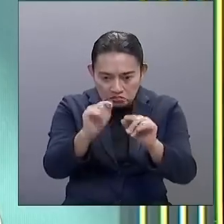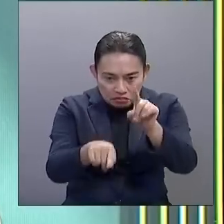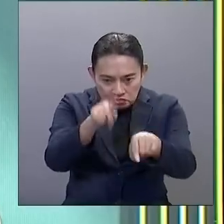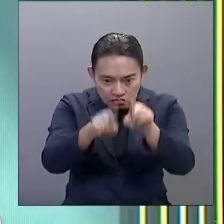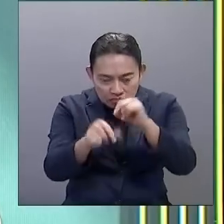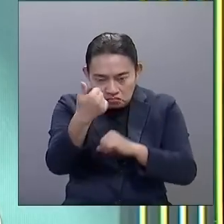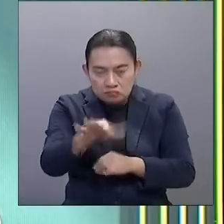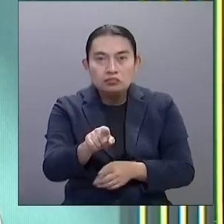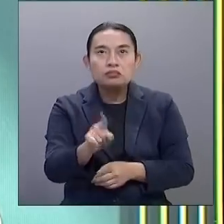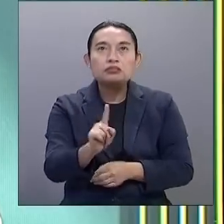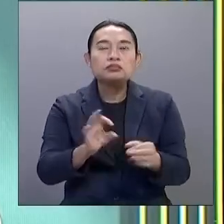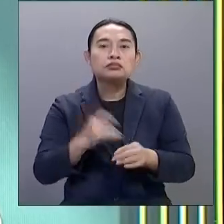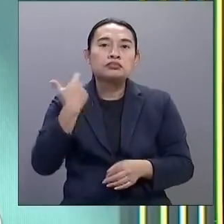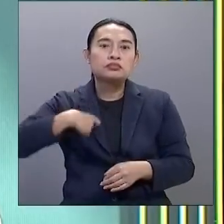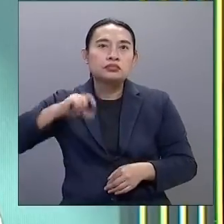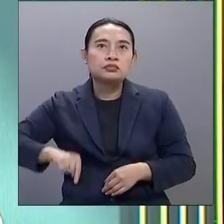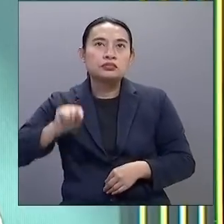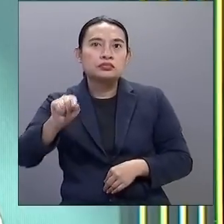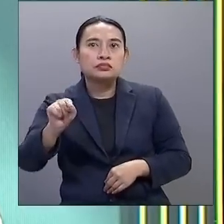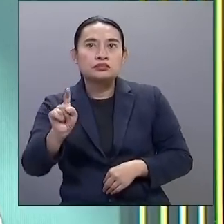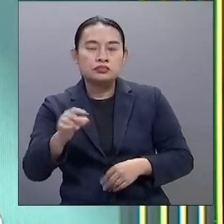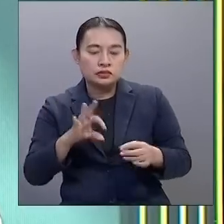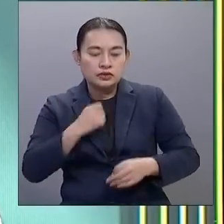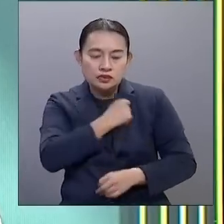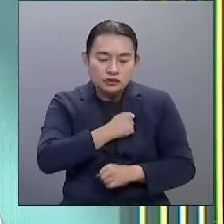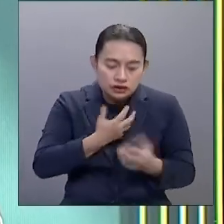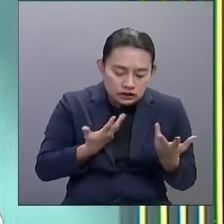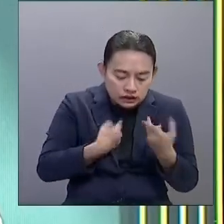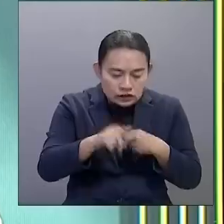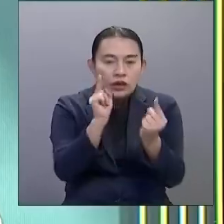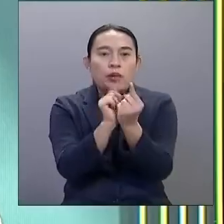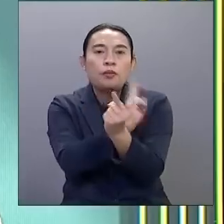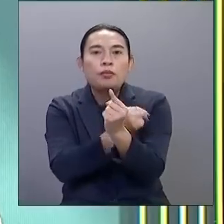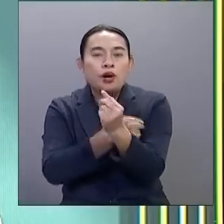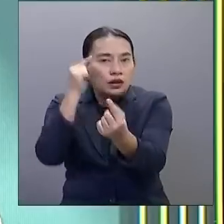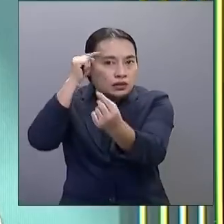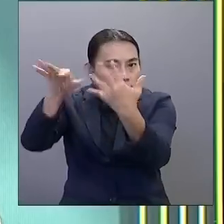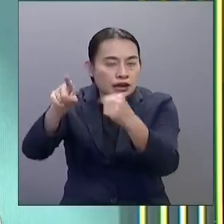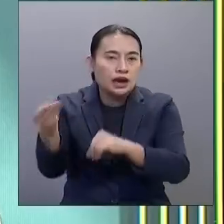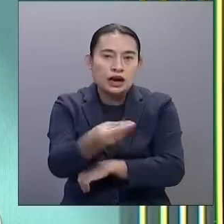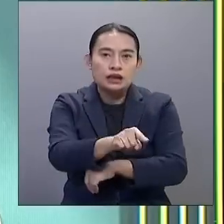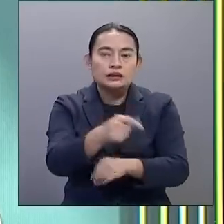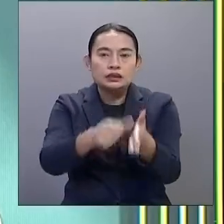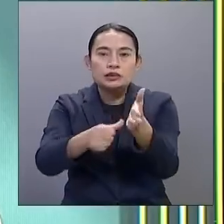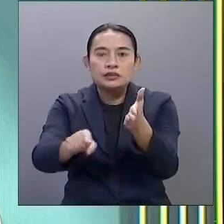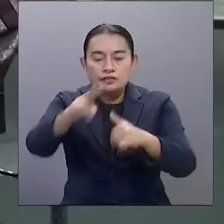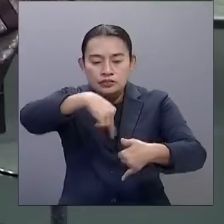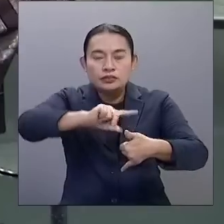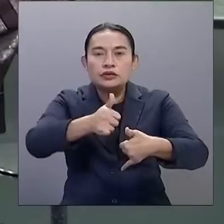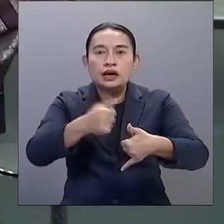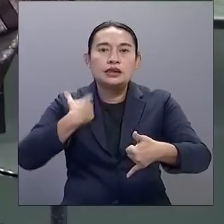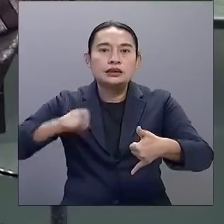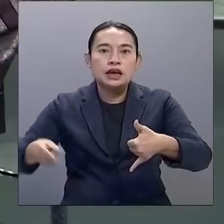ฮะคือการที่คุณทุกข์ทรมานจนจะต้องไปหาหม อ นะครับไปพบจิตแพทย์ใดๆต่างๆแล้วมีใบทรงใบเสร็จค่ารักษาพยาบาลมาอันนี้ศ